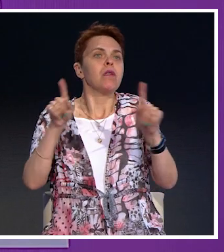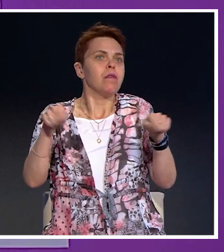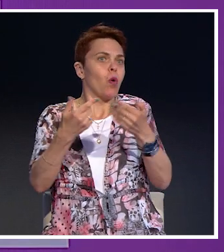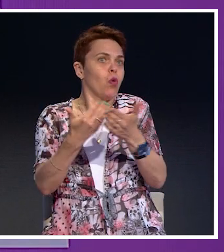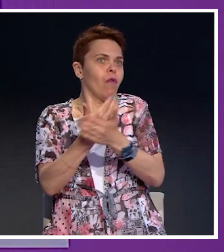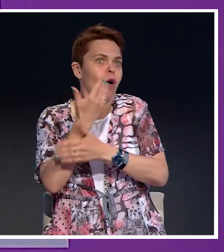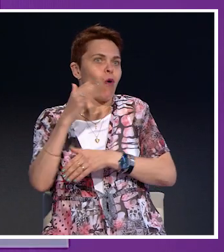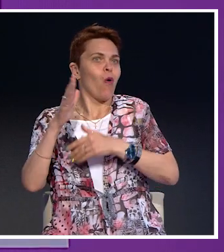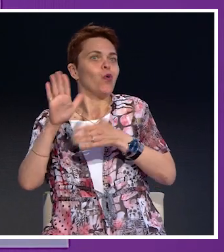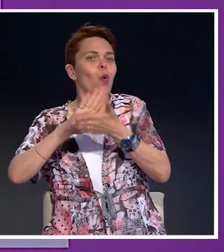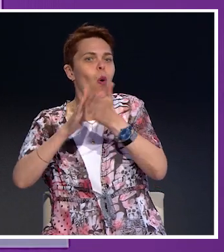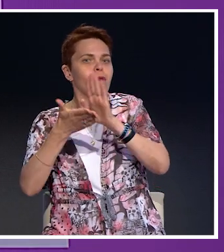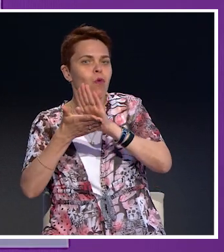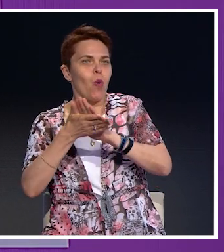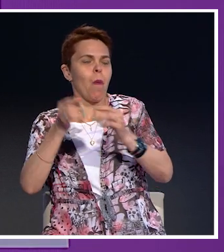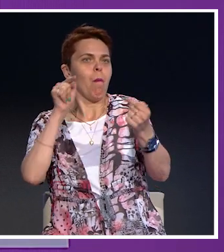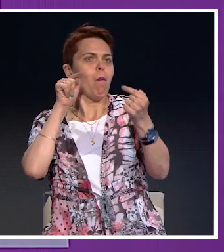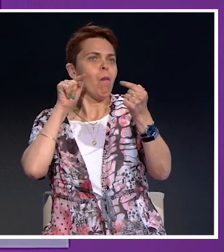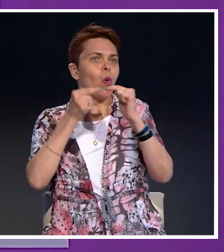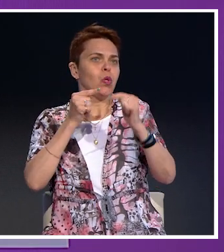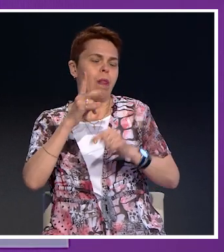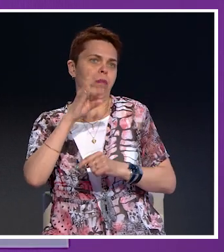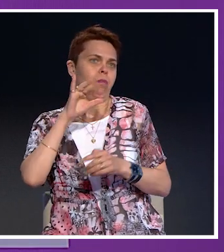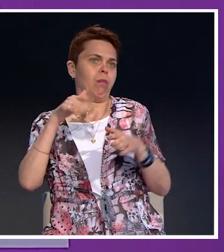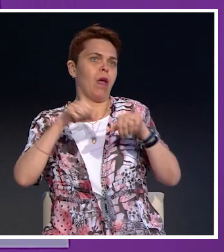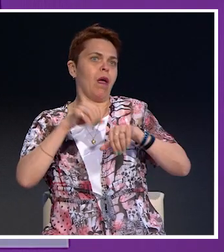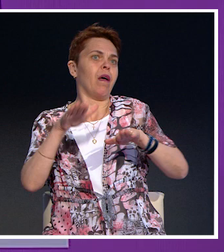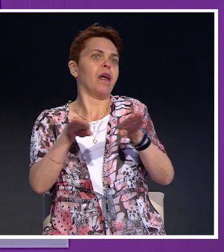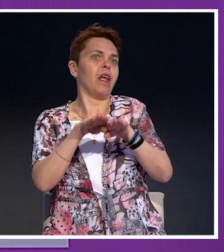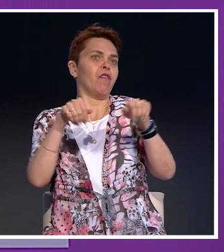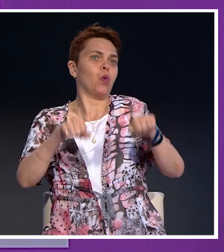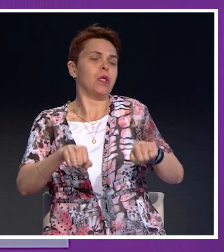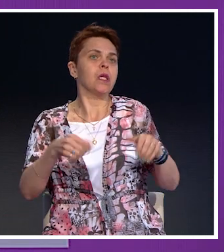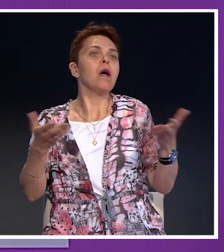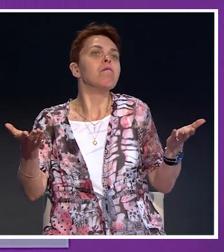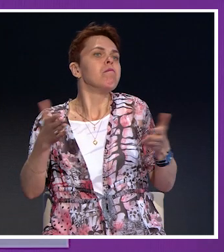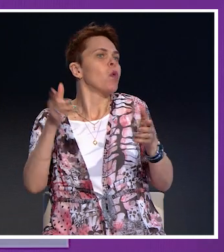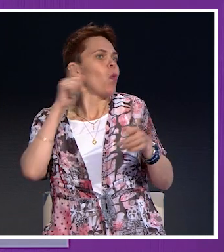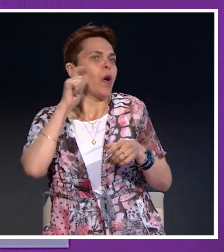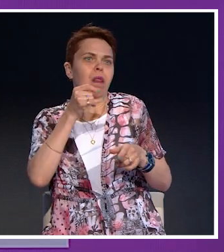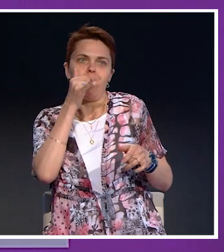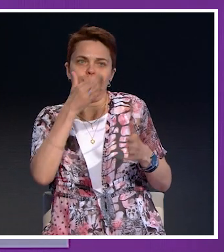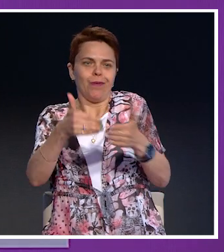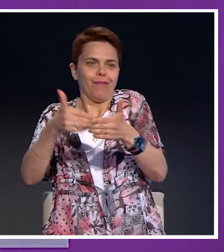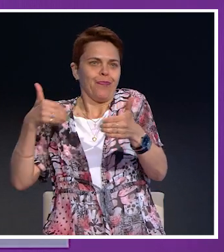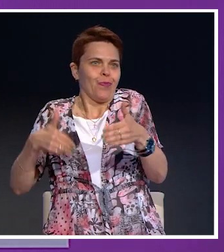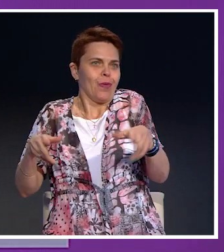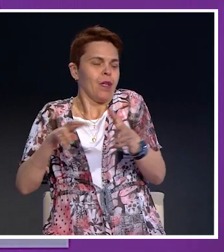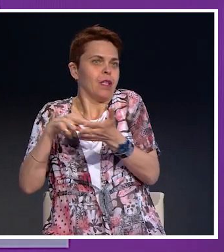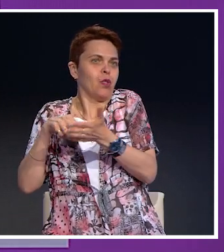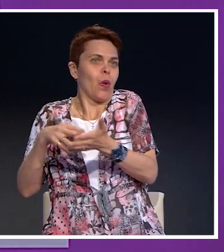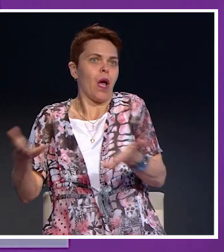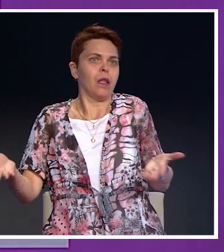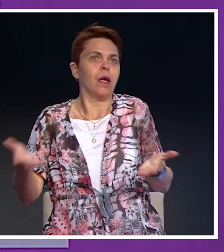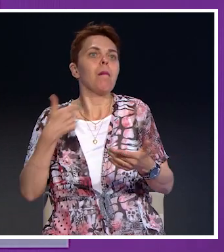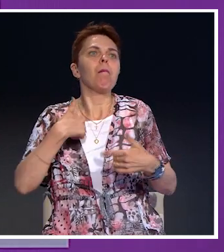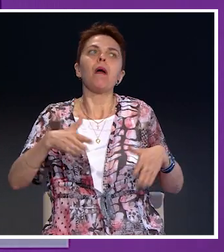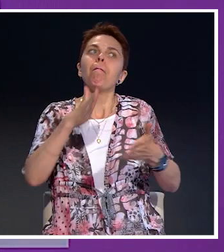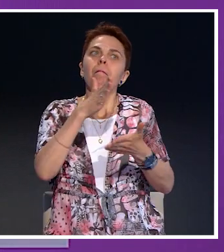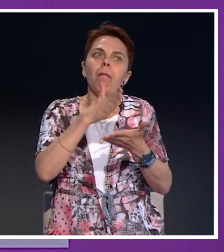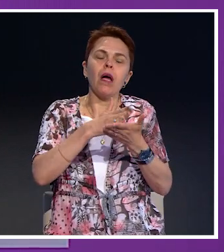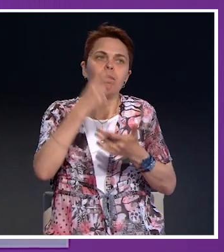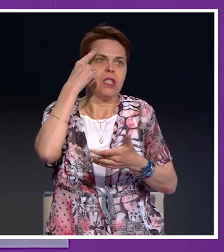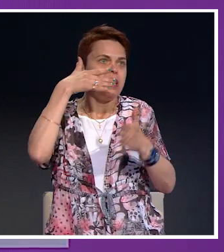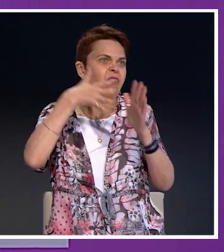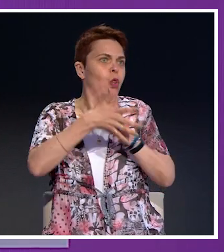нового глобального договору проти нерівності. Звичайно, Україна не може залишатися осторонь цих процесів. Ми маємо